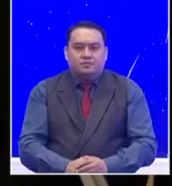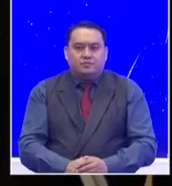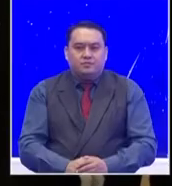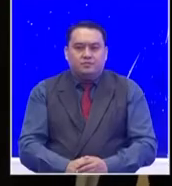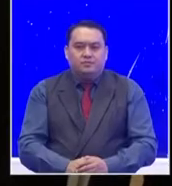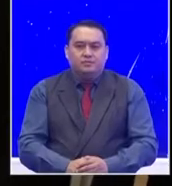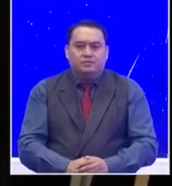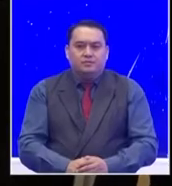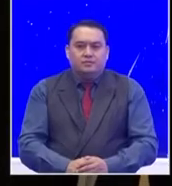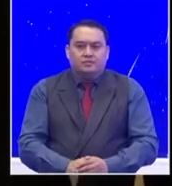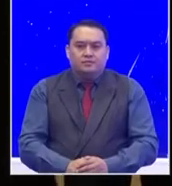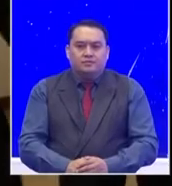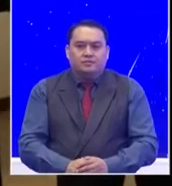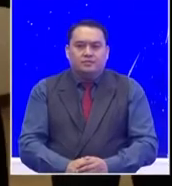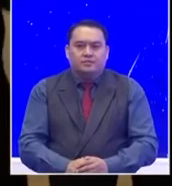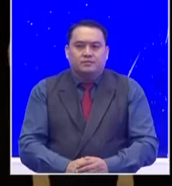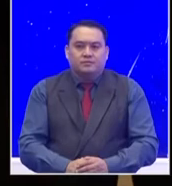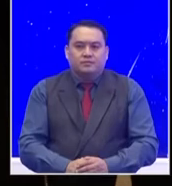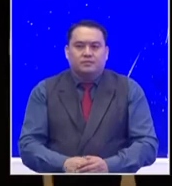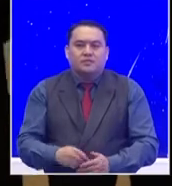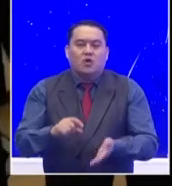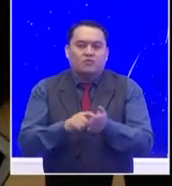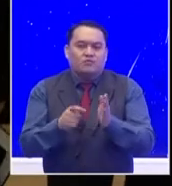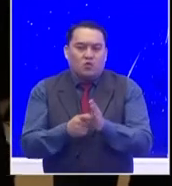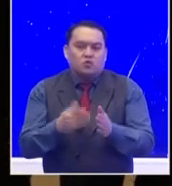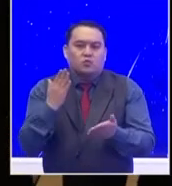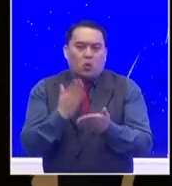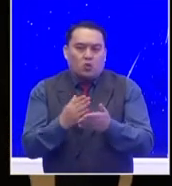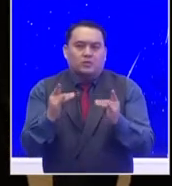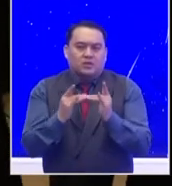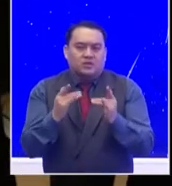дополнительный изолятор есть, да, там на 8 коек находится.